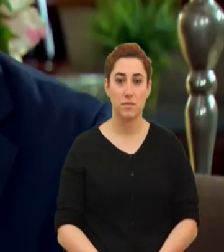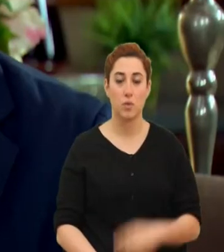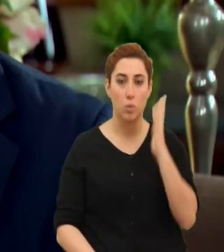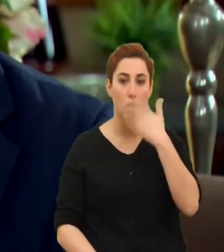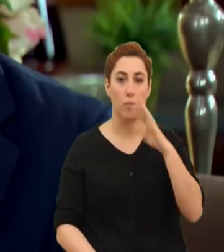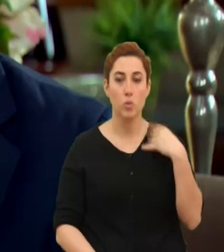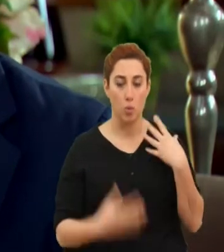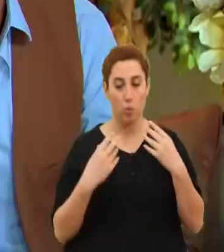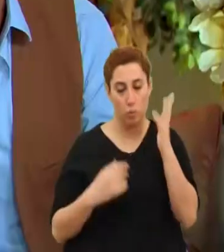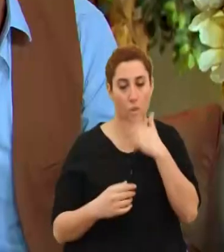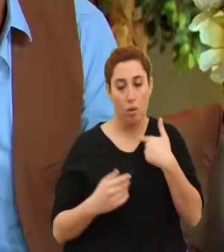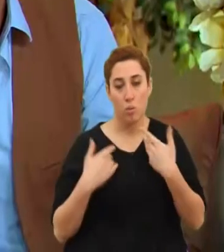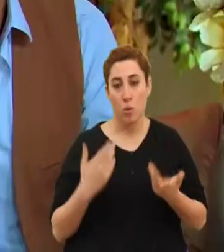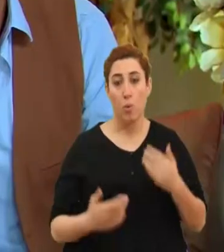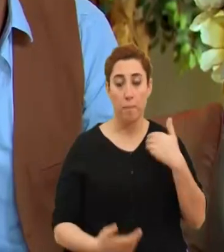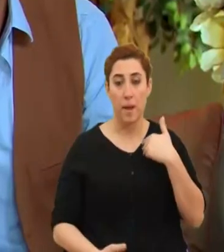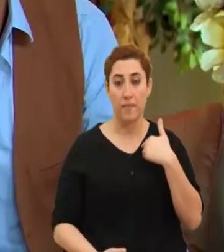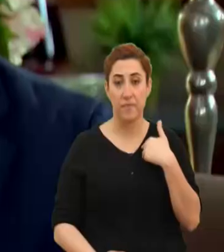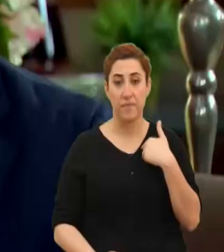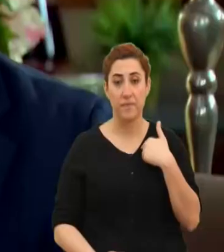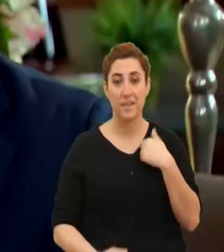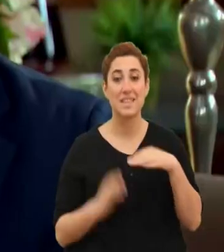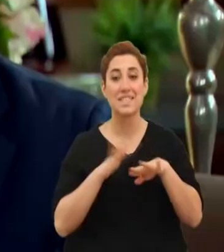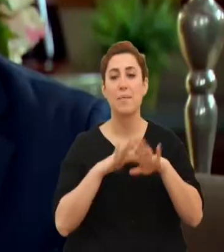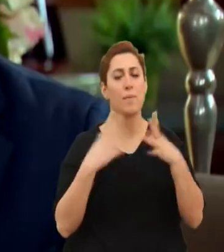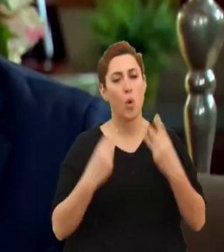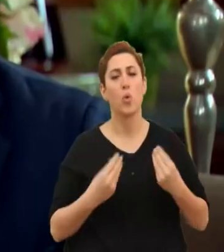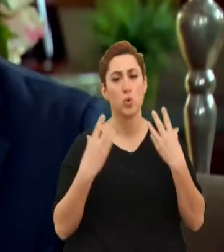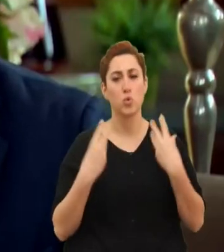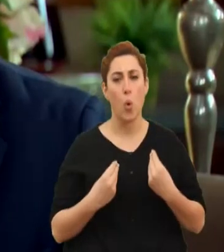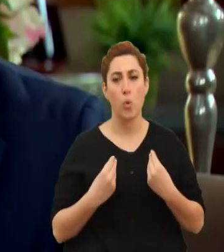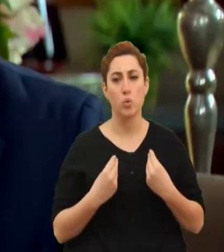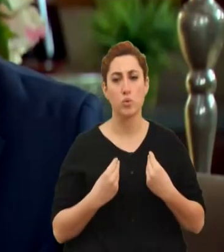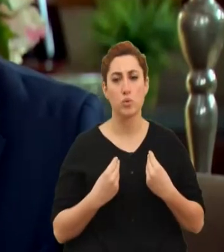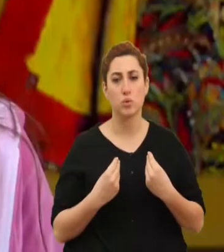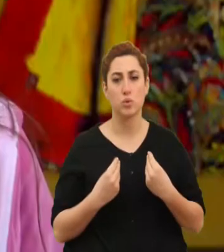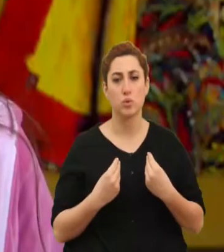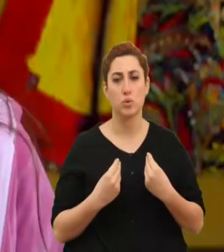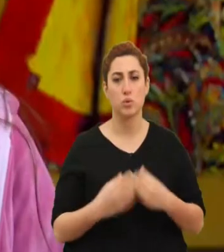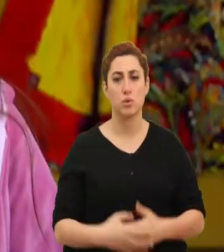utanmaz olur muyum? Tabii ki utanıyorum ya. Ben, sebebi ne olursa olsun.